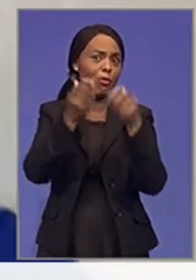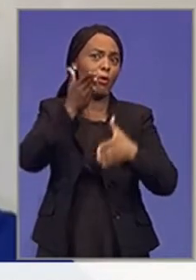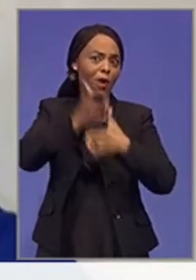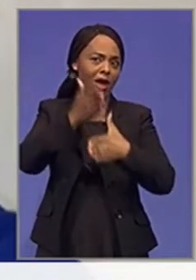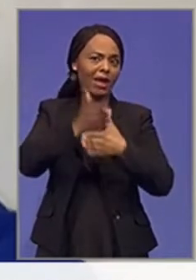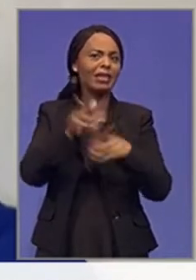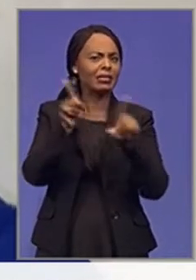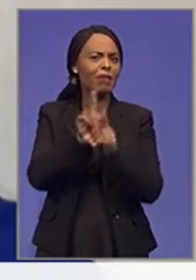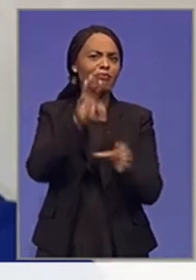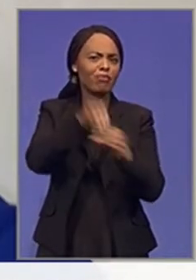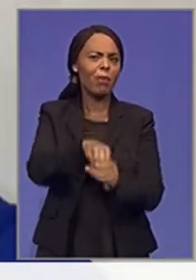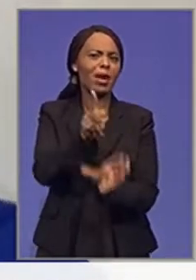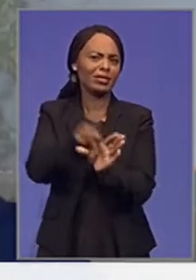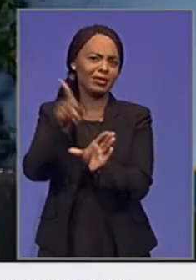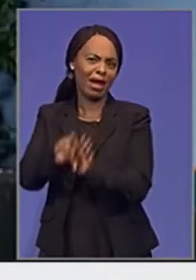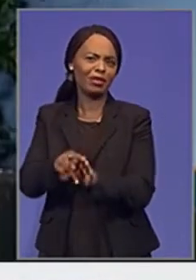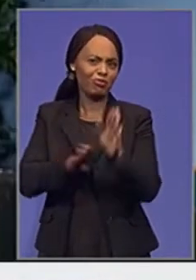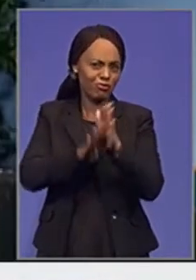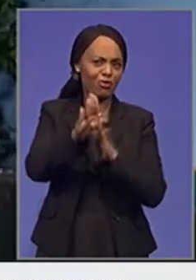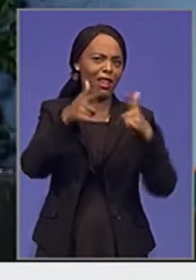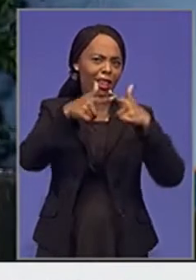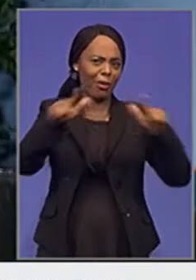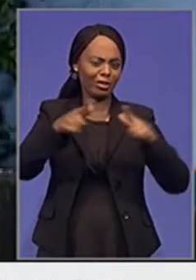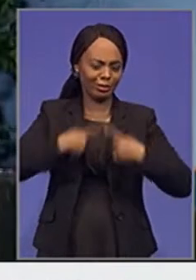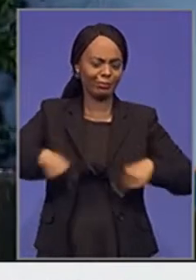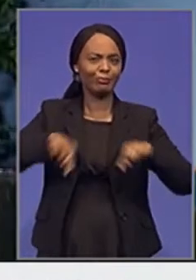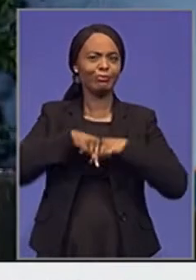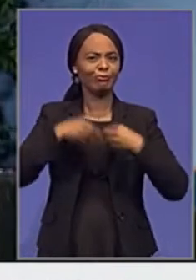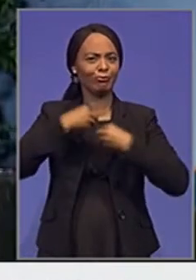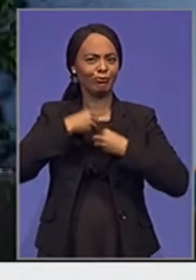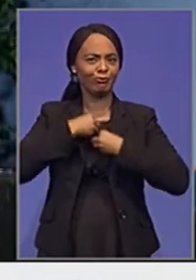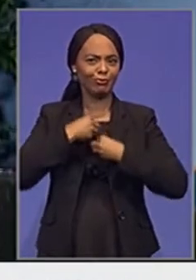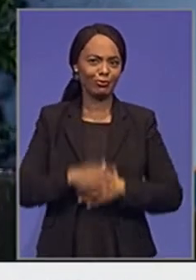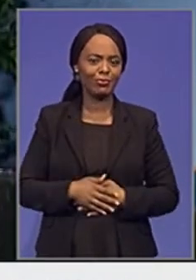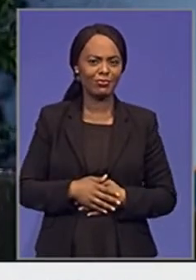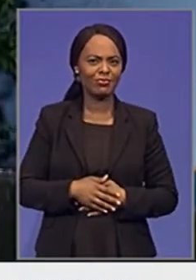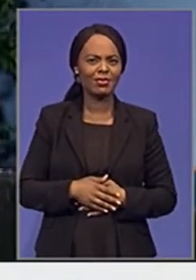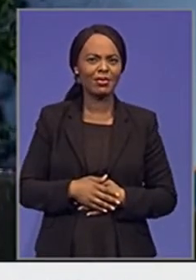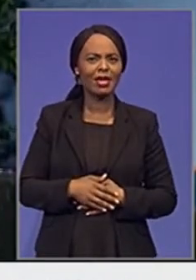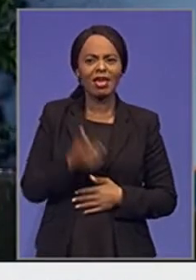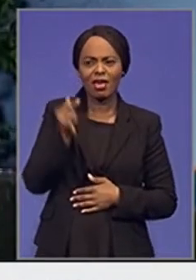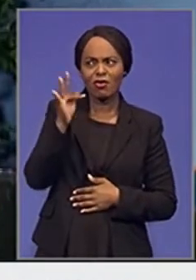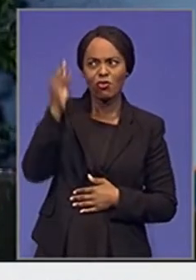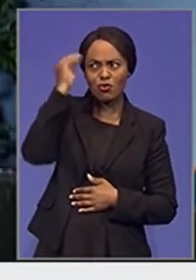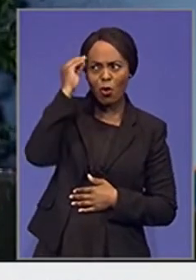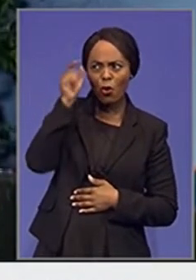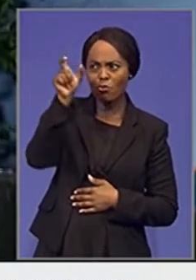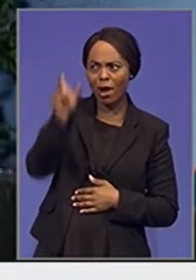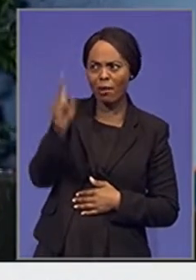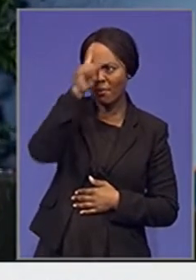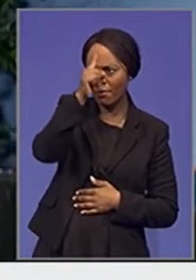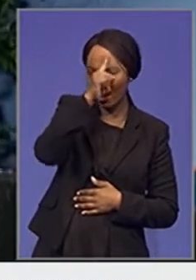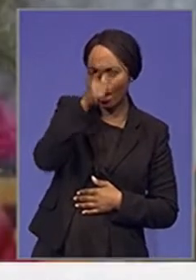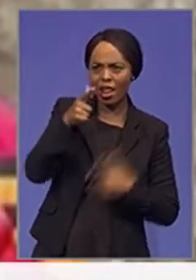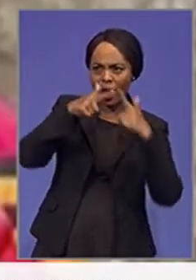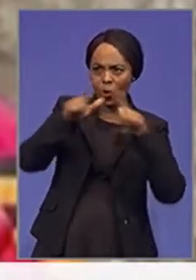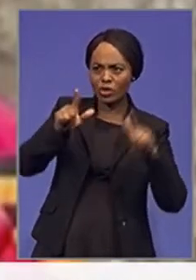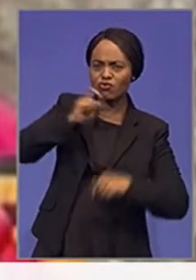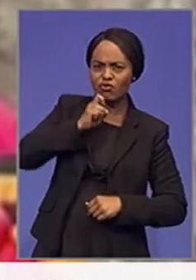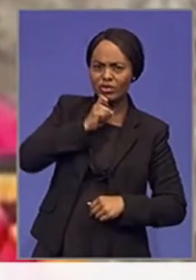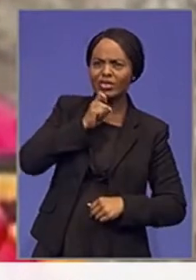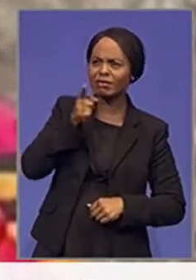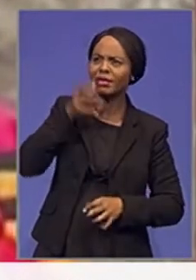tšeang karolo mo go godišeng maleme a kudu ge le ka khumana batho e le ba gabo lena bolelang le bona ka leleme le le tsebang gore ba lekwa